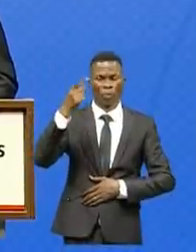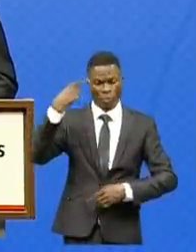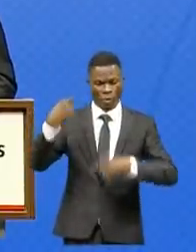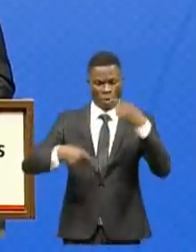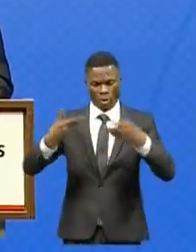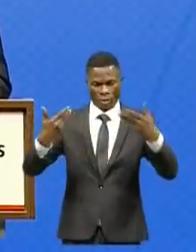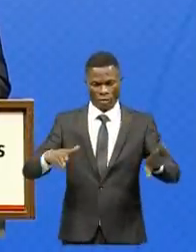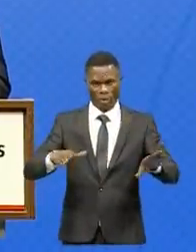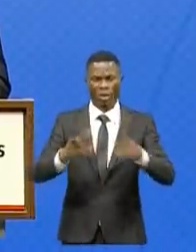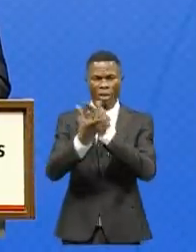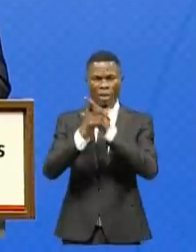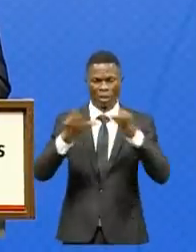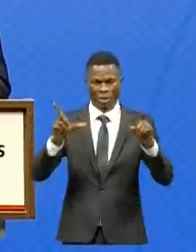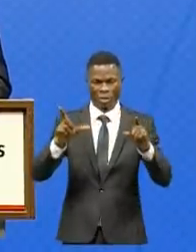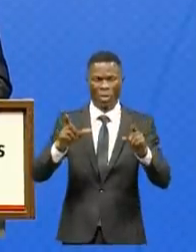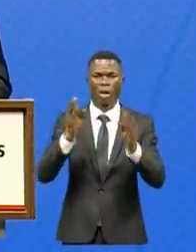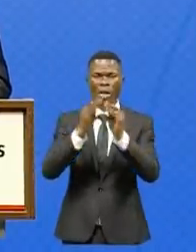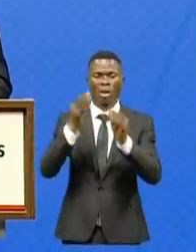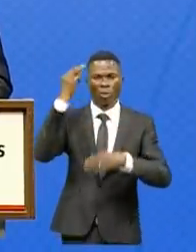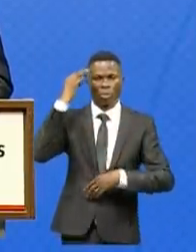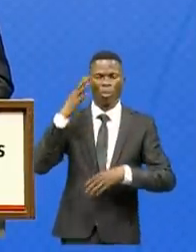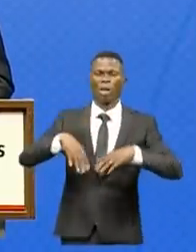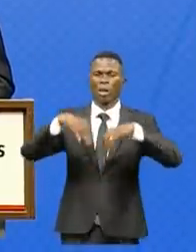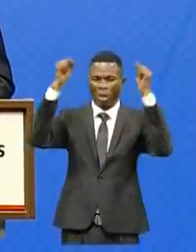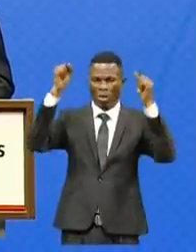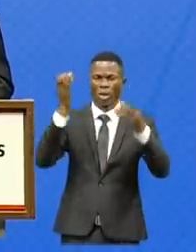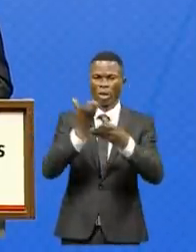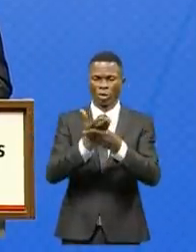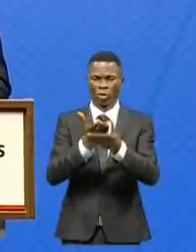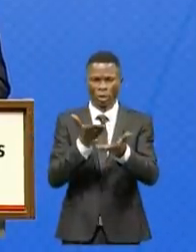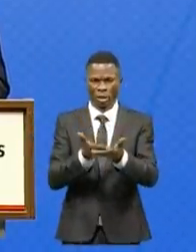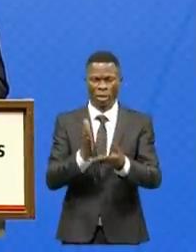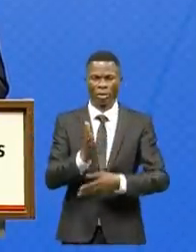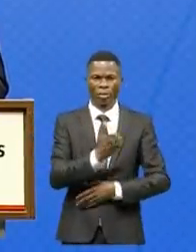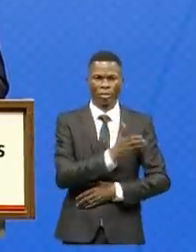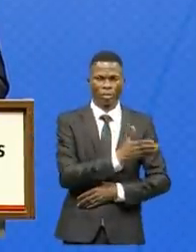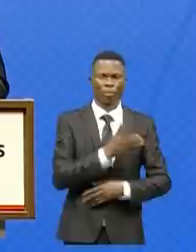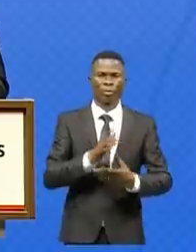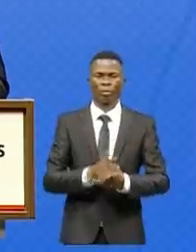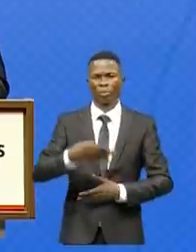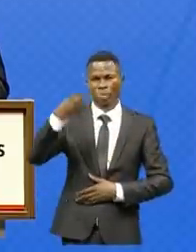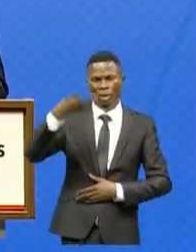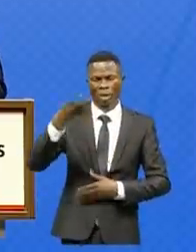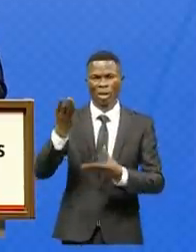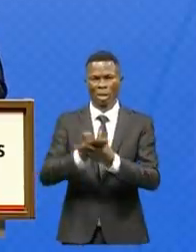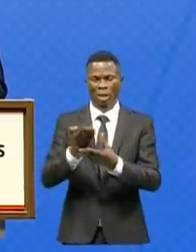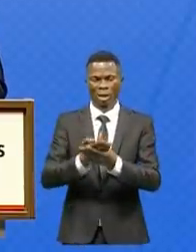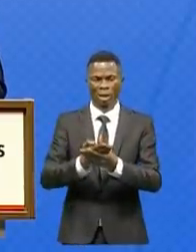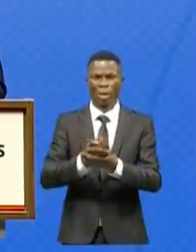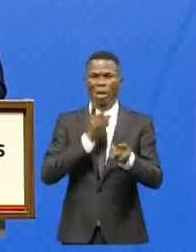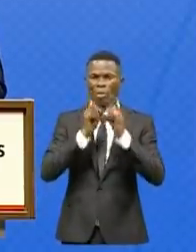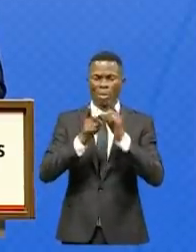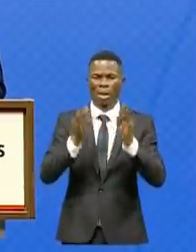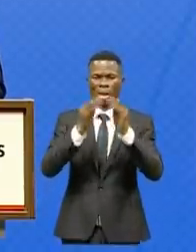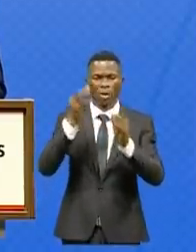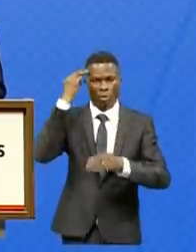débat et délibération, le Conseil des ministres a adopté ces dossiers. quatrième dossier examiné au Conseil